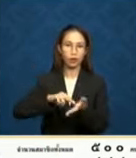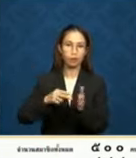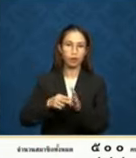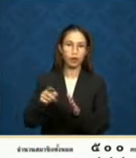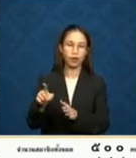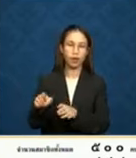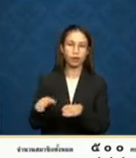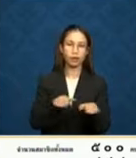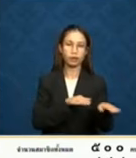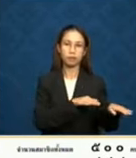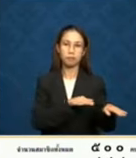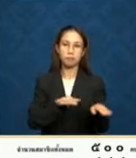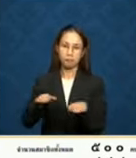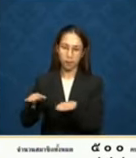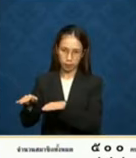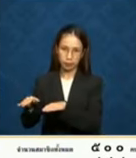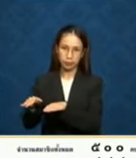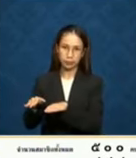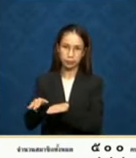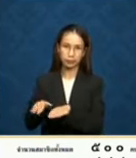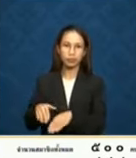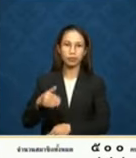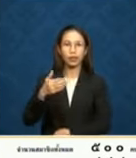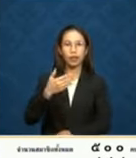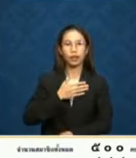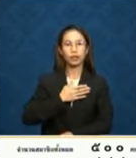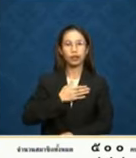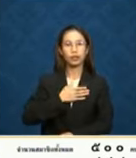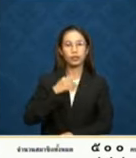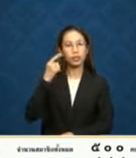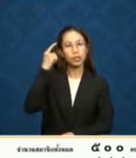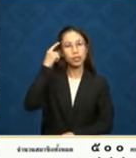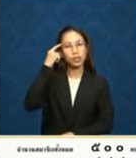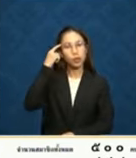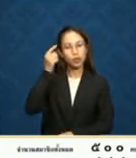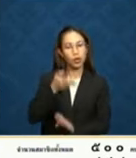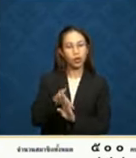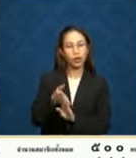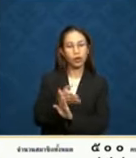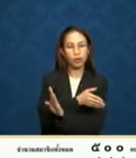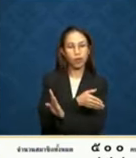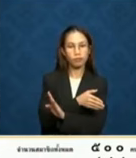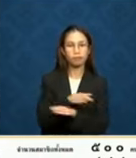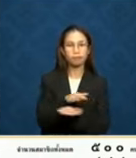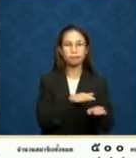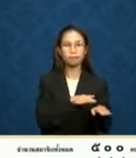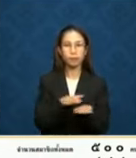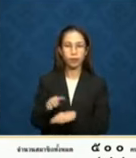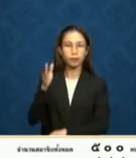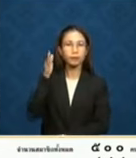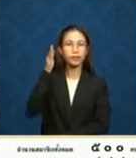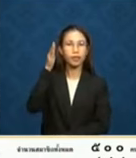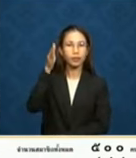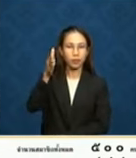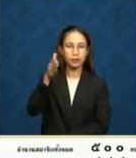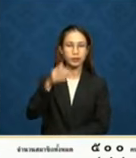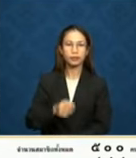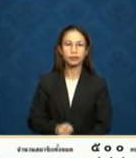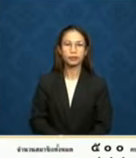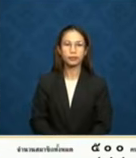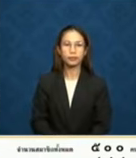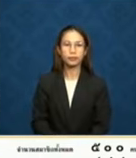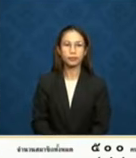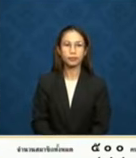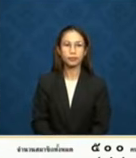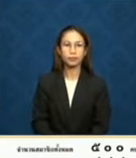ามพร้อม ซึ่งหญิงใหย่มากเราก็คงจะต้องมีการเตรยบความพ้อมต่อไปซึกขอเจอให้ทานสมชิก